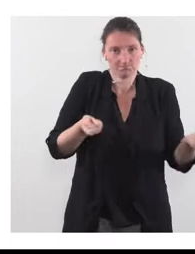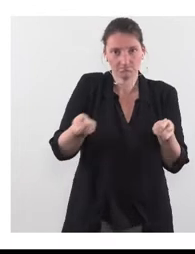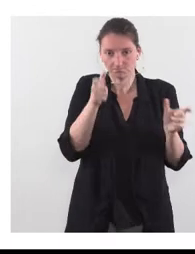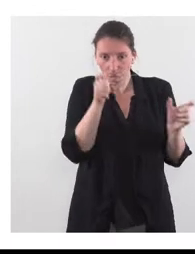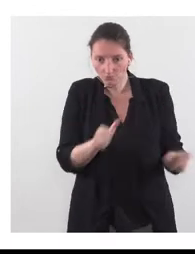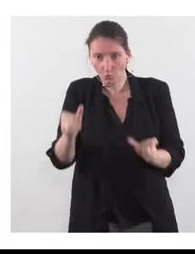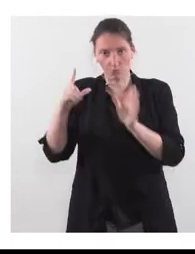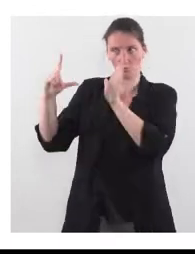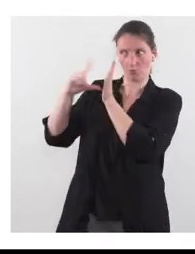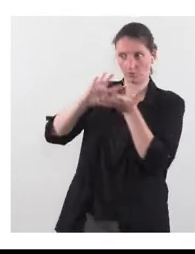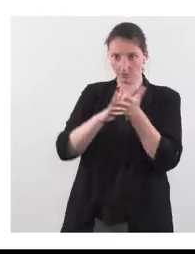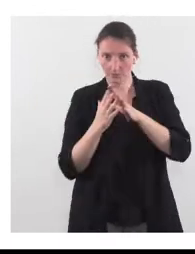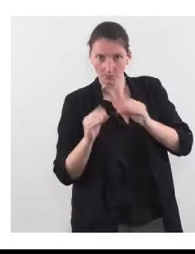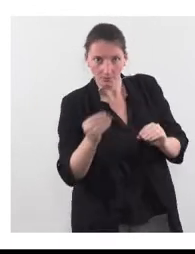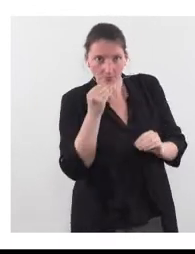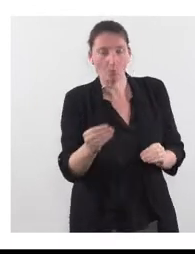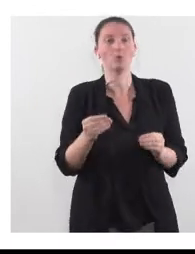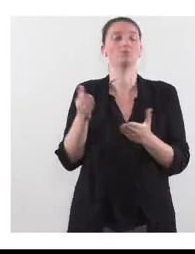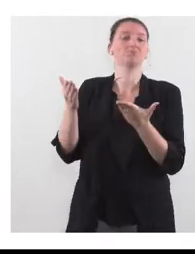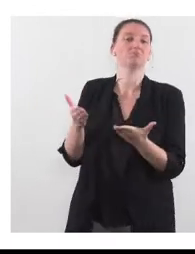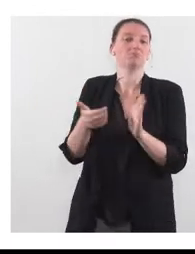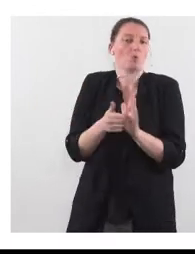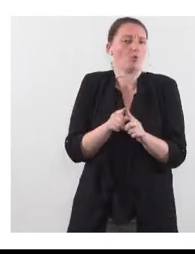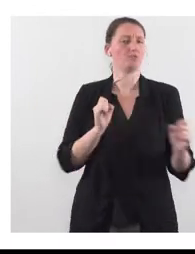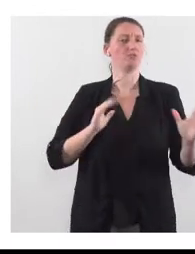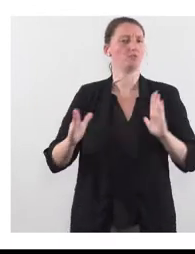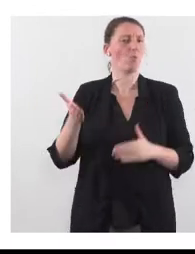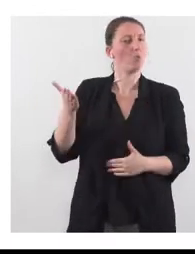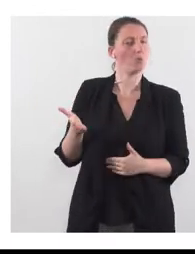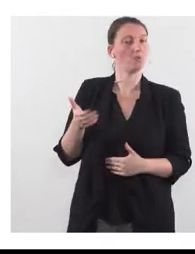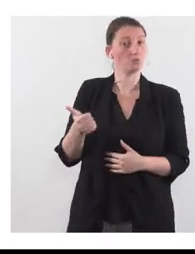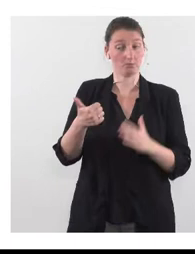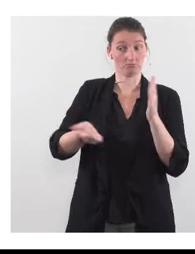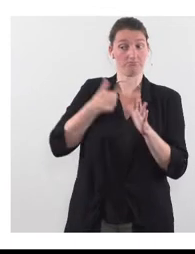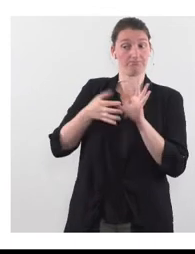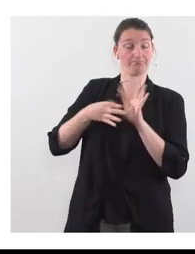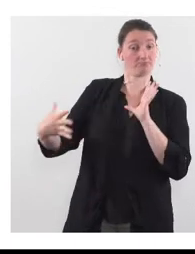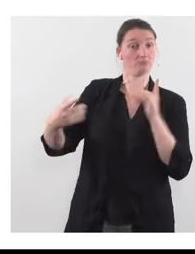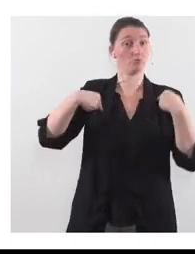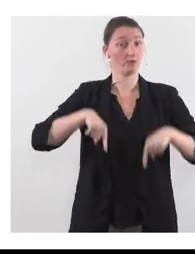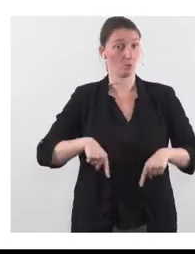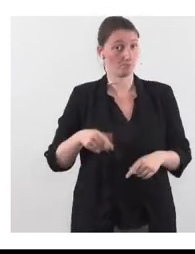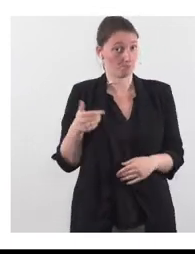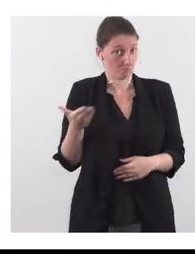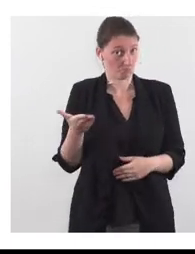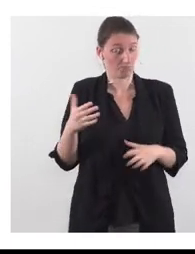L'Ombudsman, le médiateur, donc, est indépendant du gouvernement.